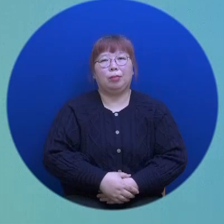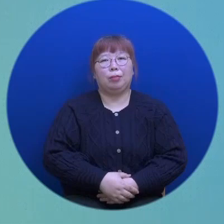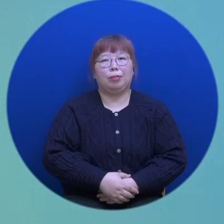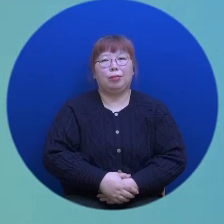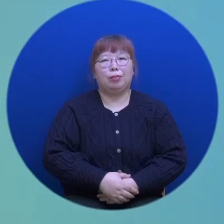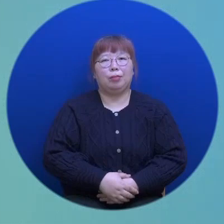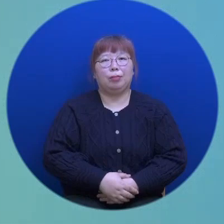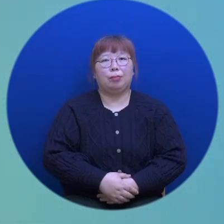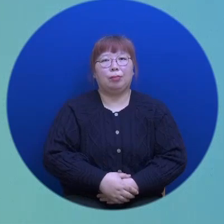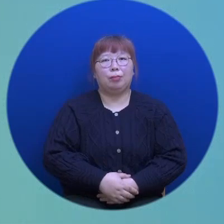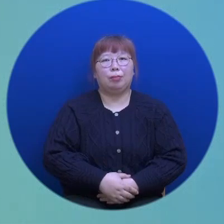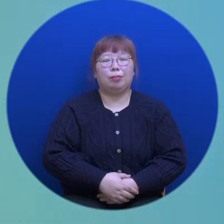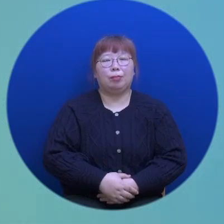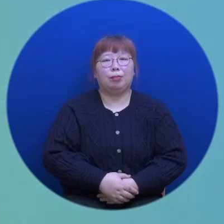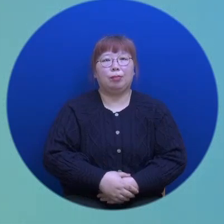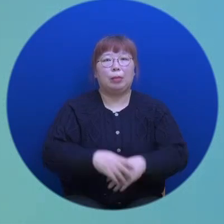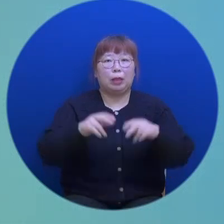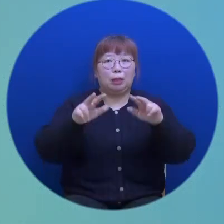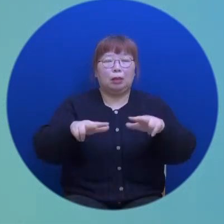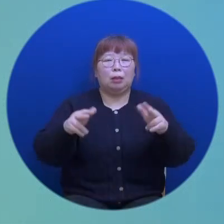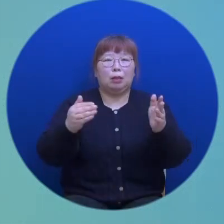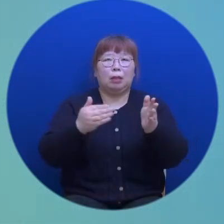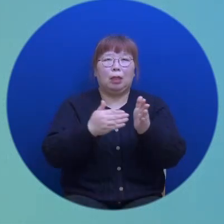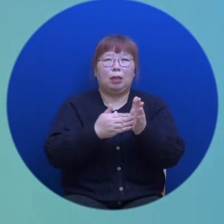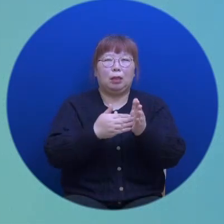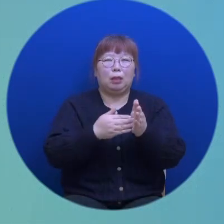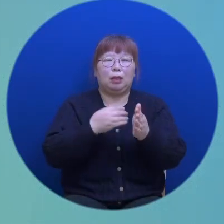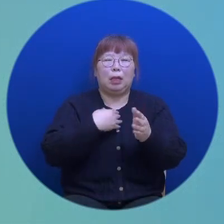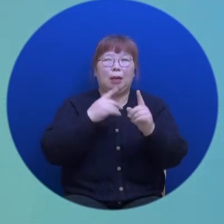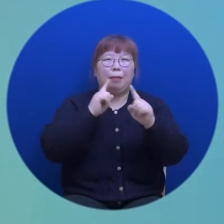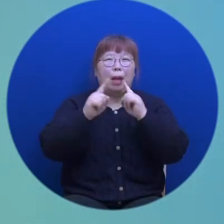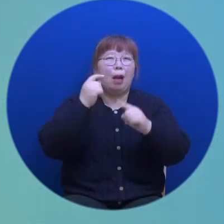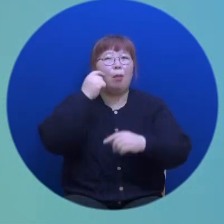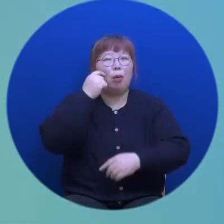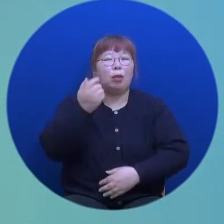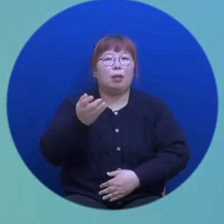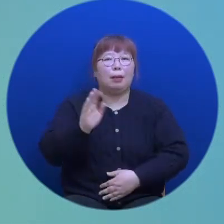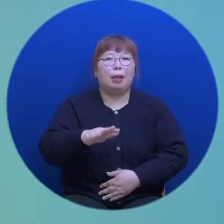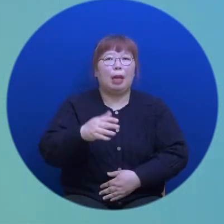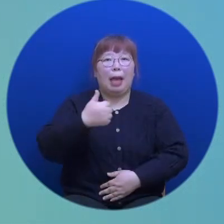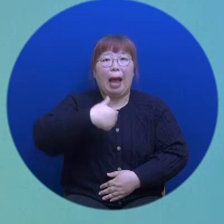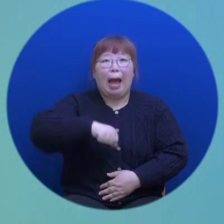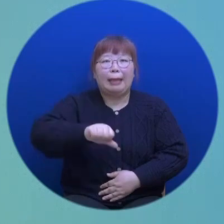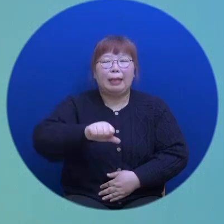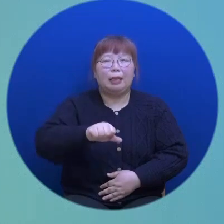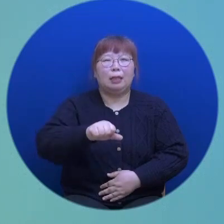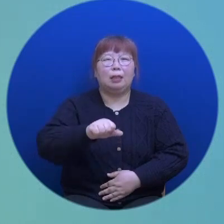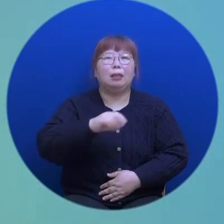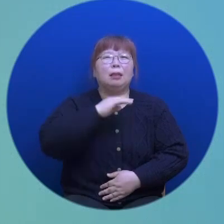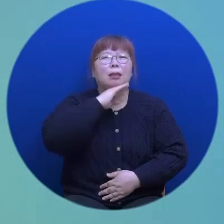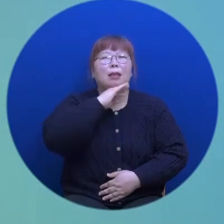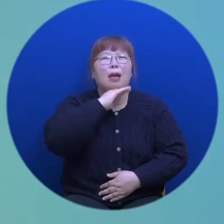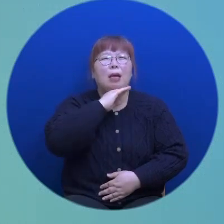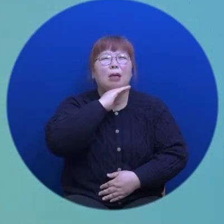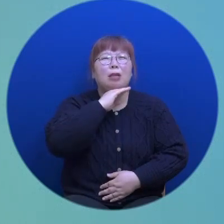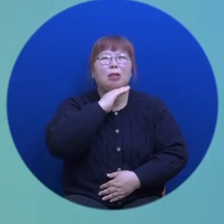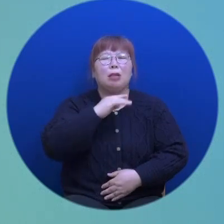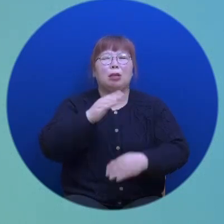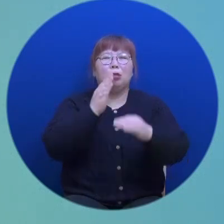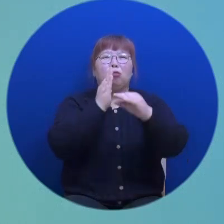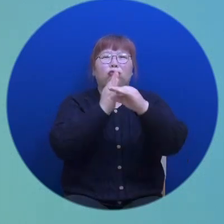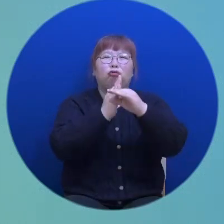말씀하시더라고요. 여태까지 제가 말하지 못했는데 우리 아들이 사춘기 때 청바지를 사달라고